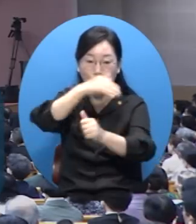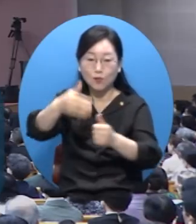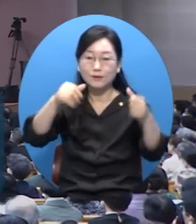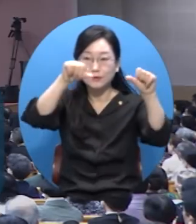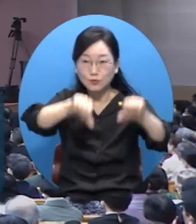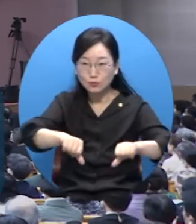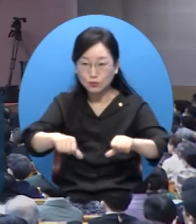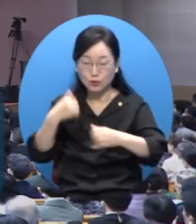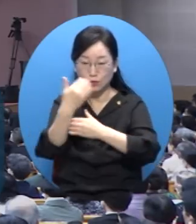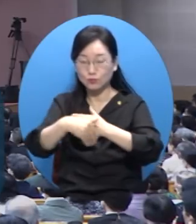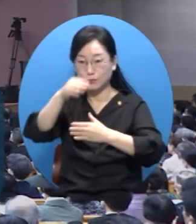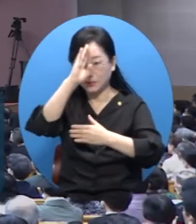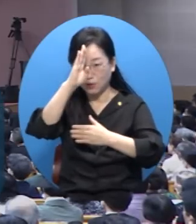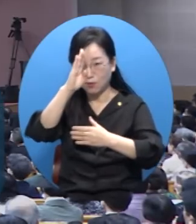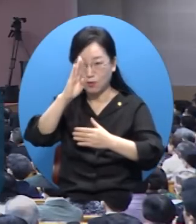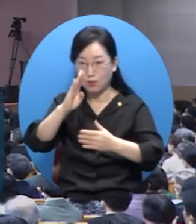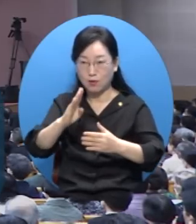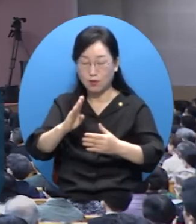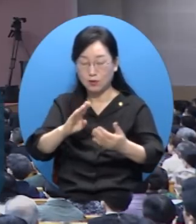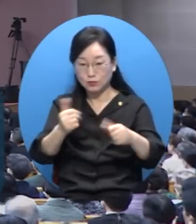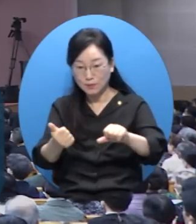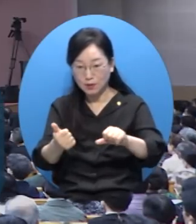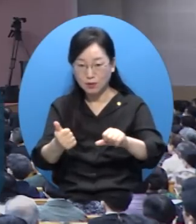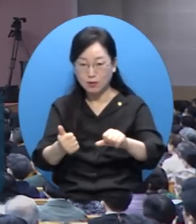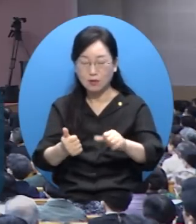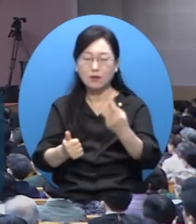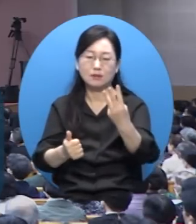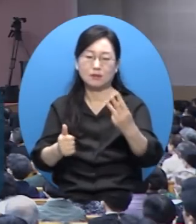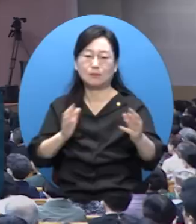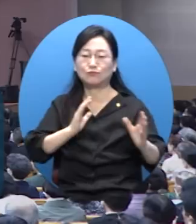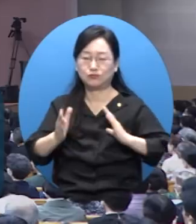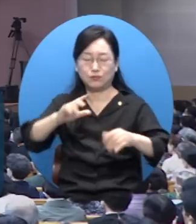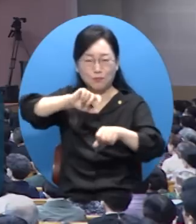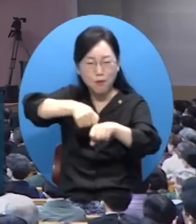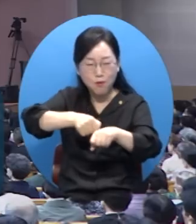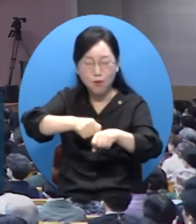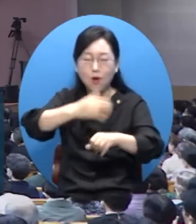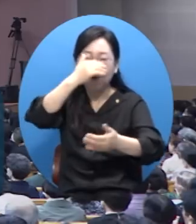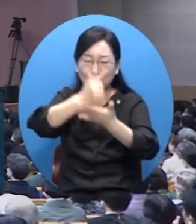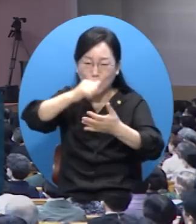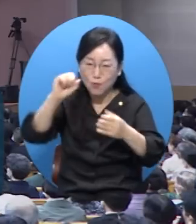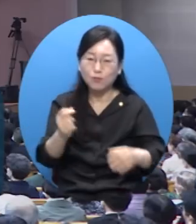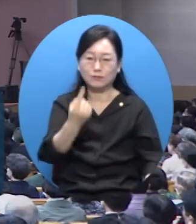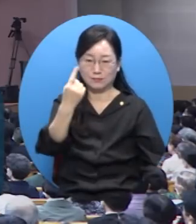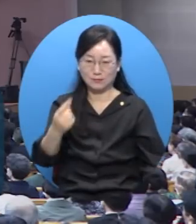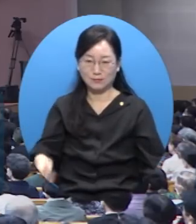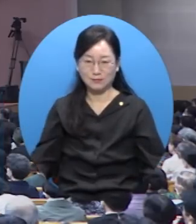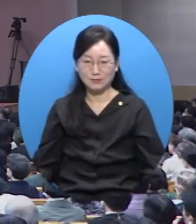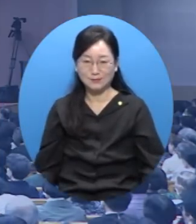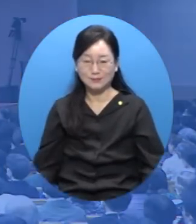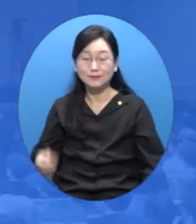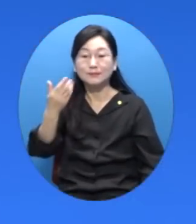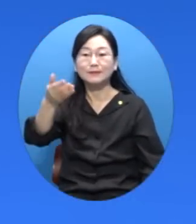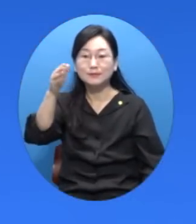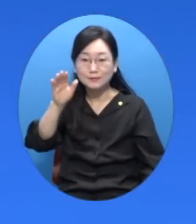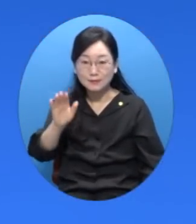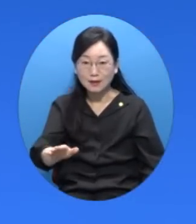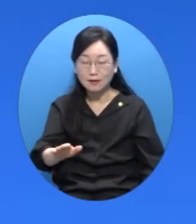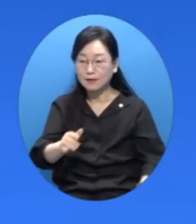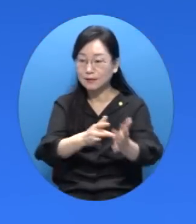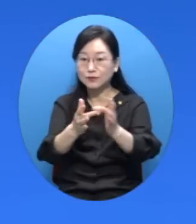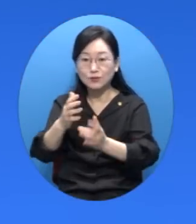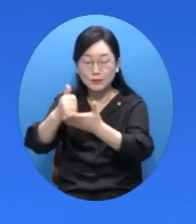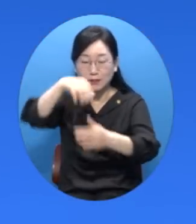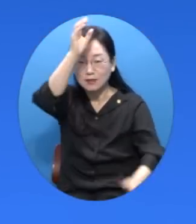저주, 육신의 질병, 삼중 형벌이 죄의 결과로 우리 인류에게 다가오게 된 것입니다. 그런데